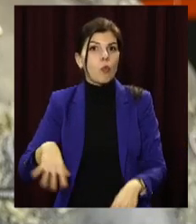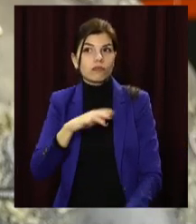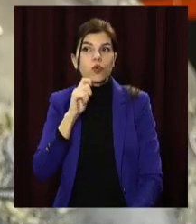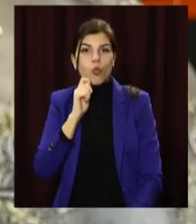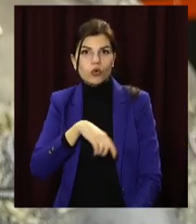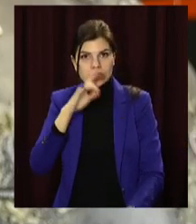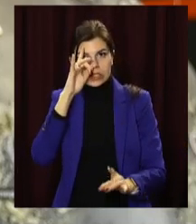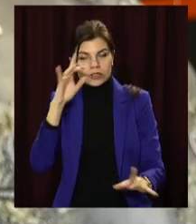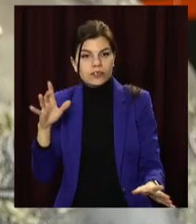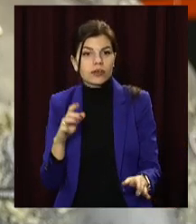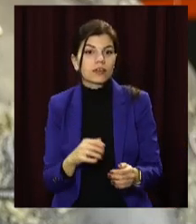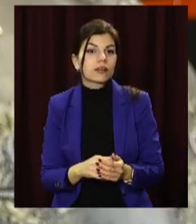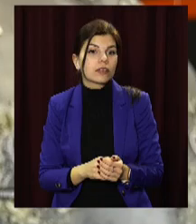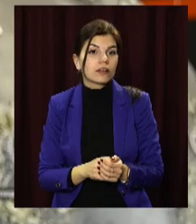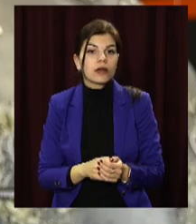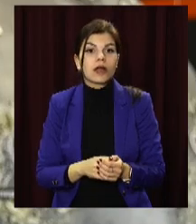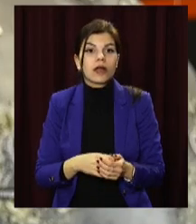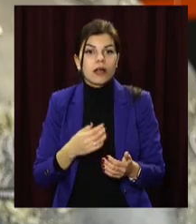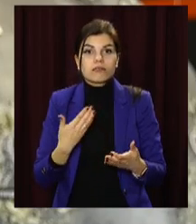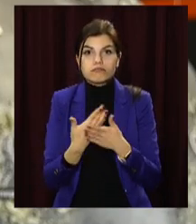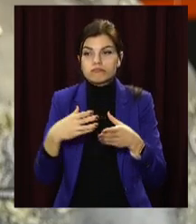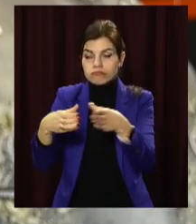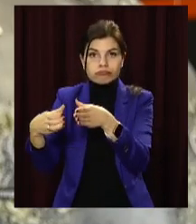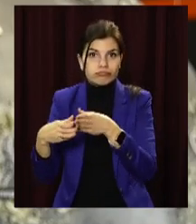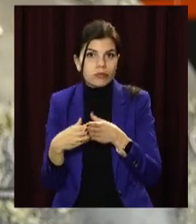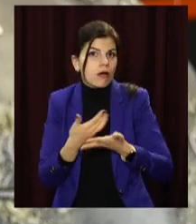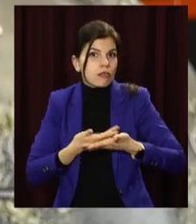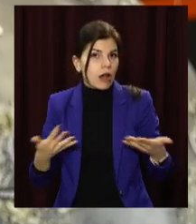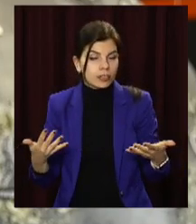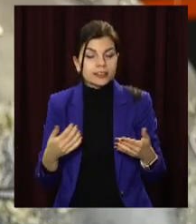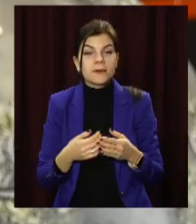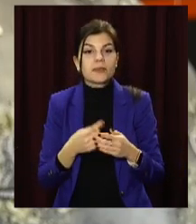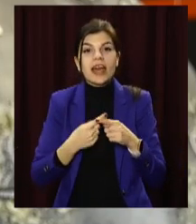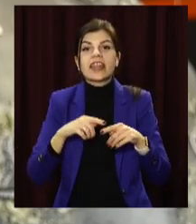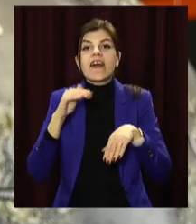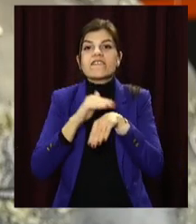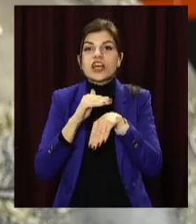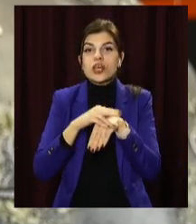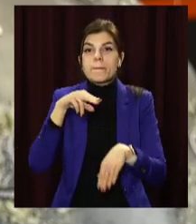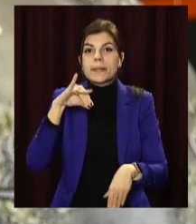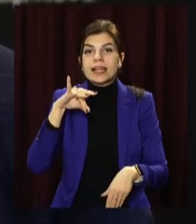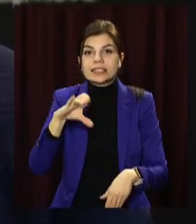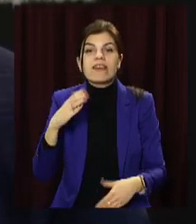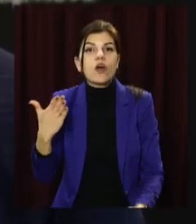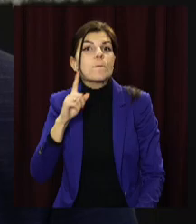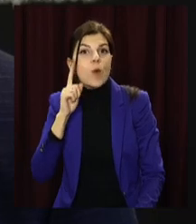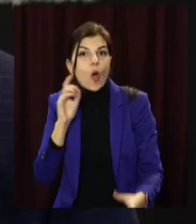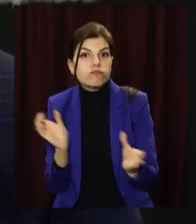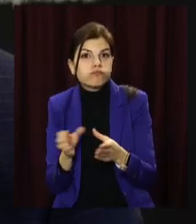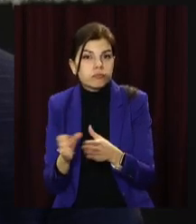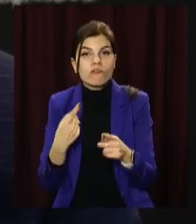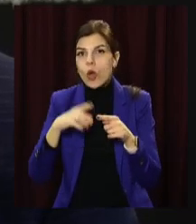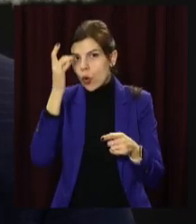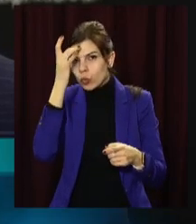это приезды как бы замечательных коллективов в разные отдаленные точки. Это вечер пирса, это молодой проект. По-перше,